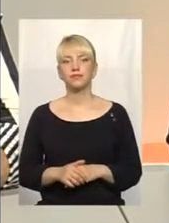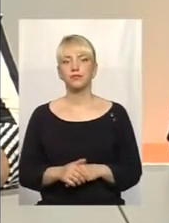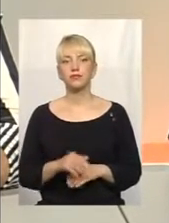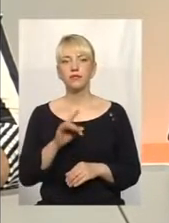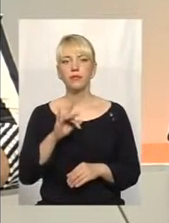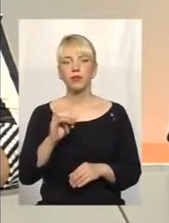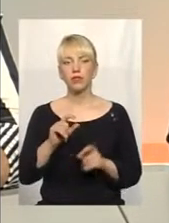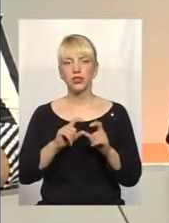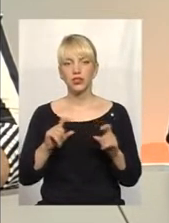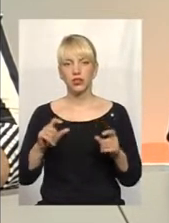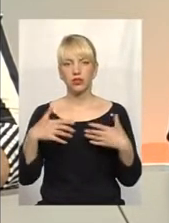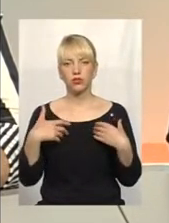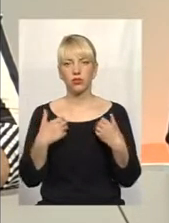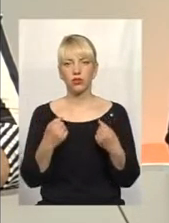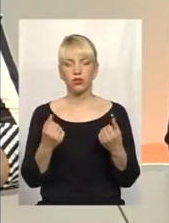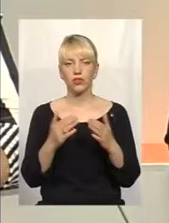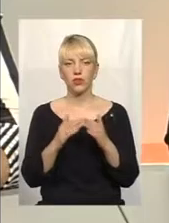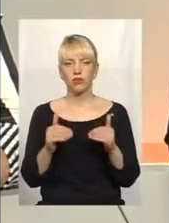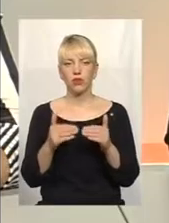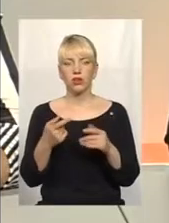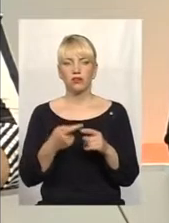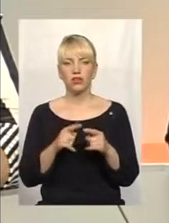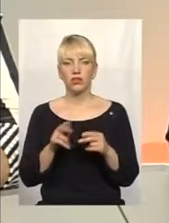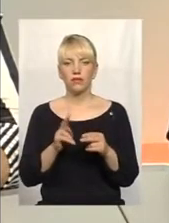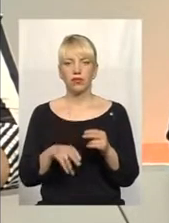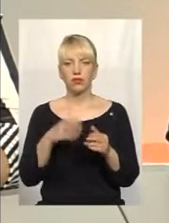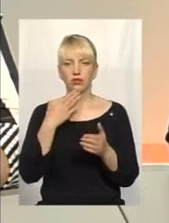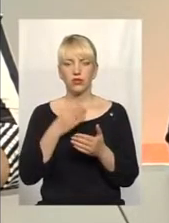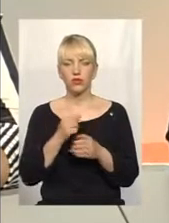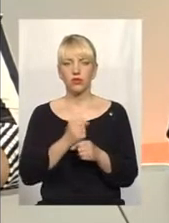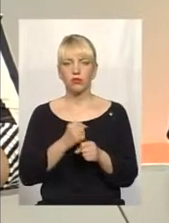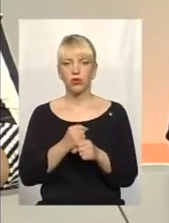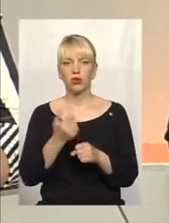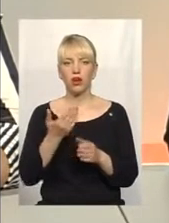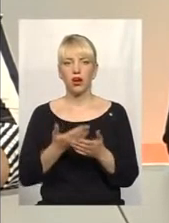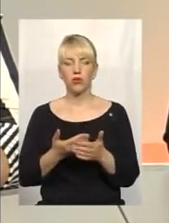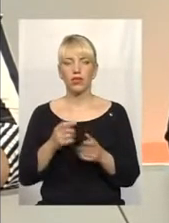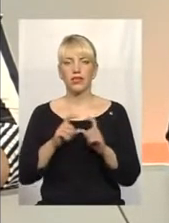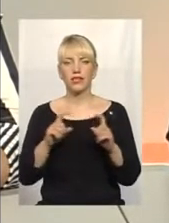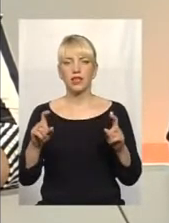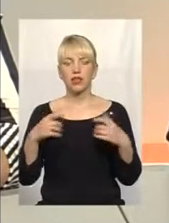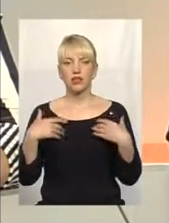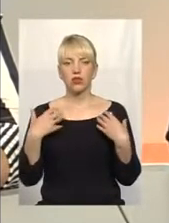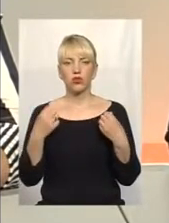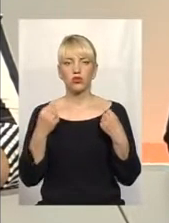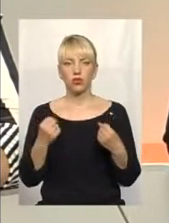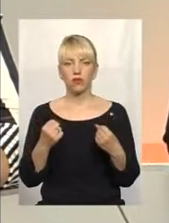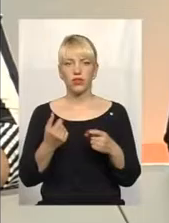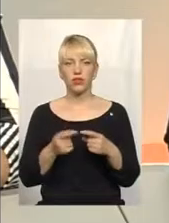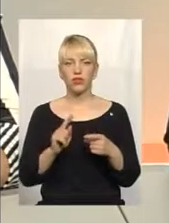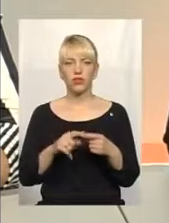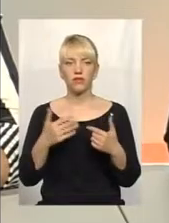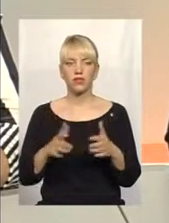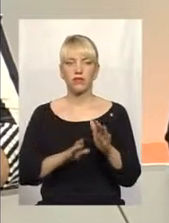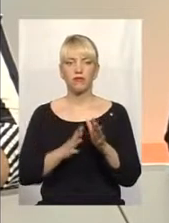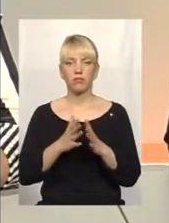пришкільні оздоровчі табори, як я вже говорила, вони вже завершують свою роботу, а от заклади оздоровлення, вони вже у більшості